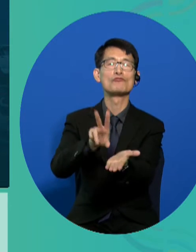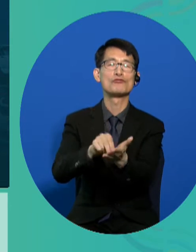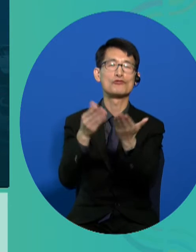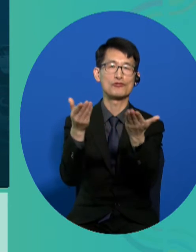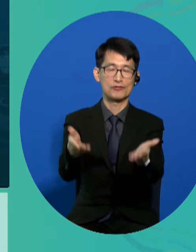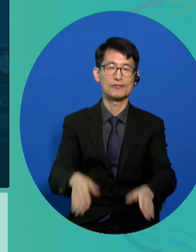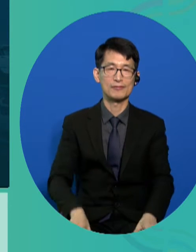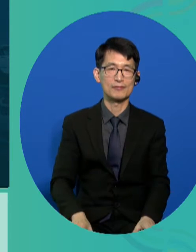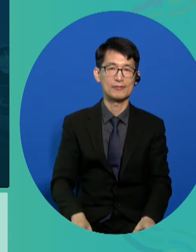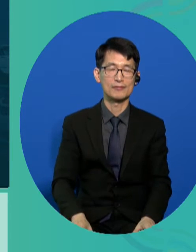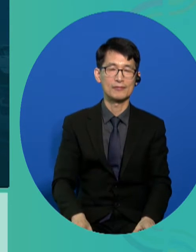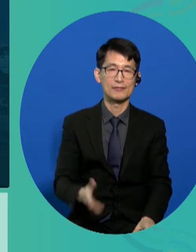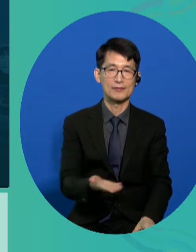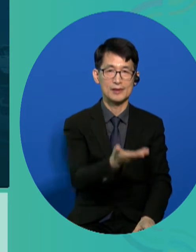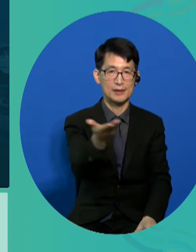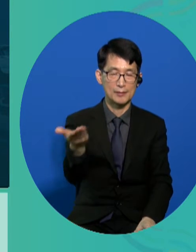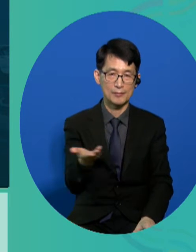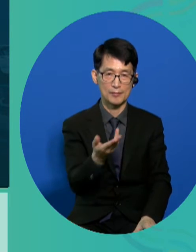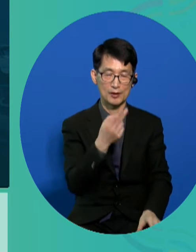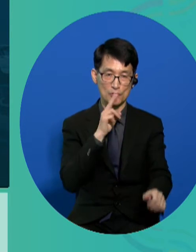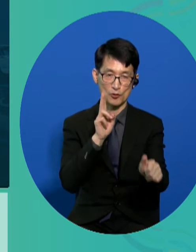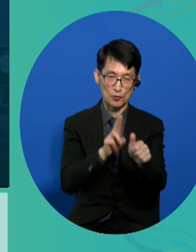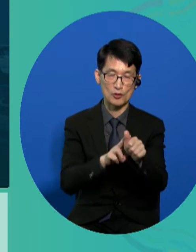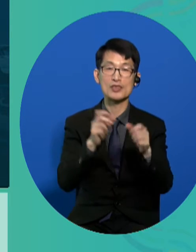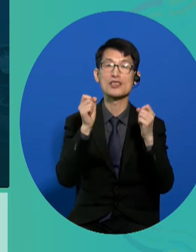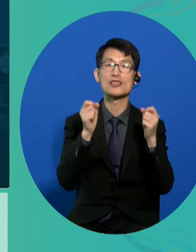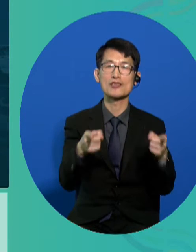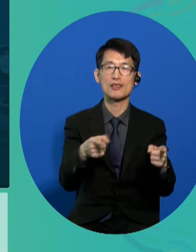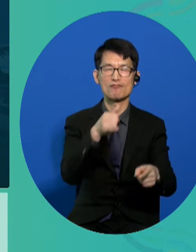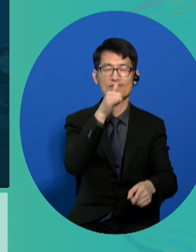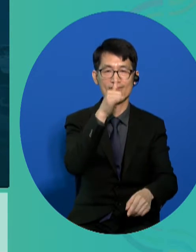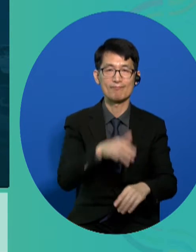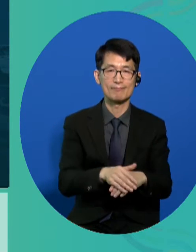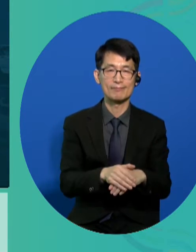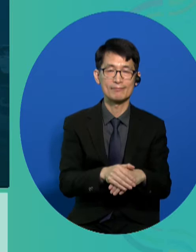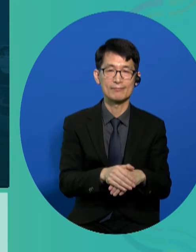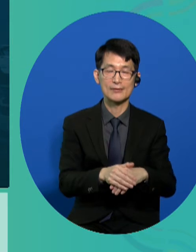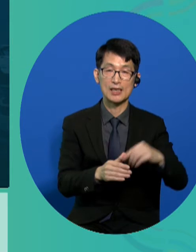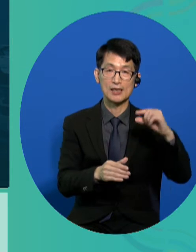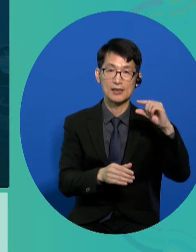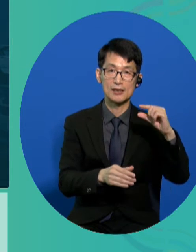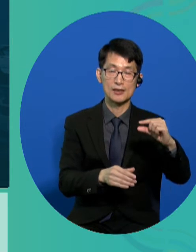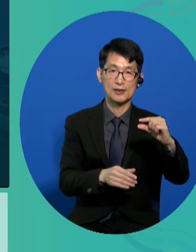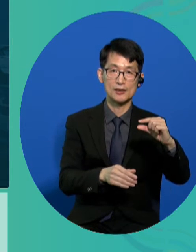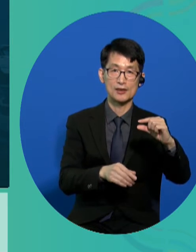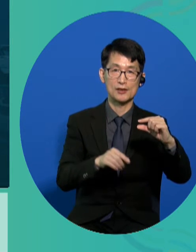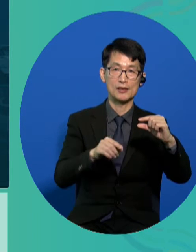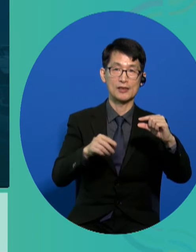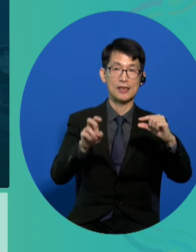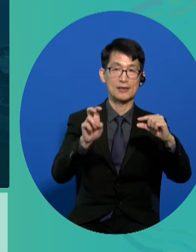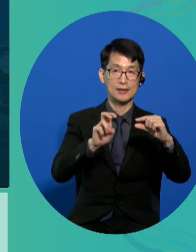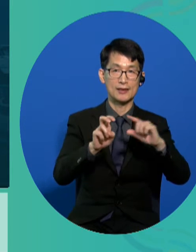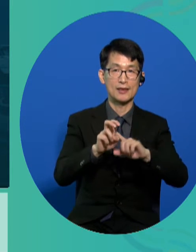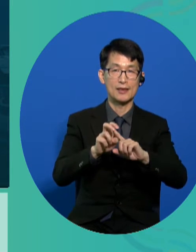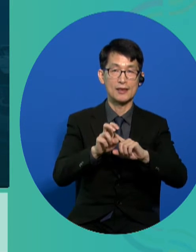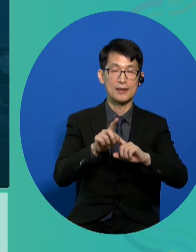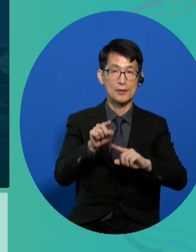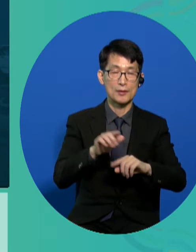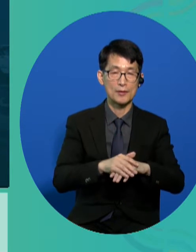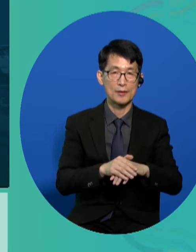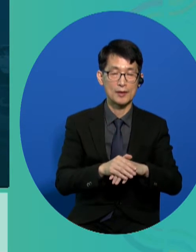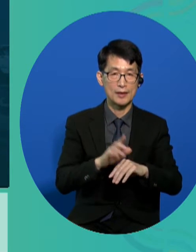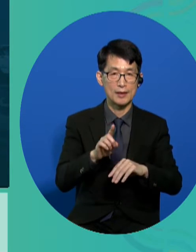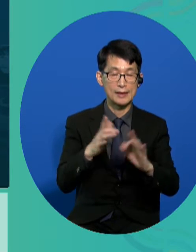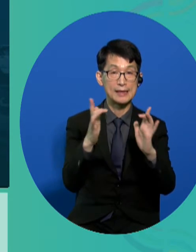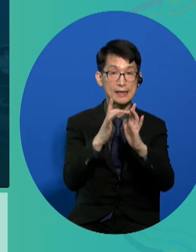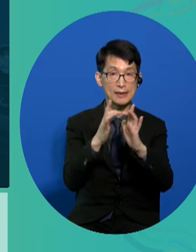모두에게는 이 위대한 도전과 기회가 눈앞에 있으며 G3 ICT는 우리의 도구, 프로그램 및 글로벌